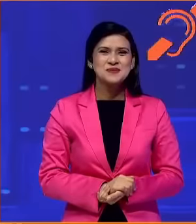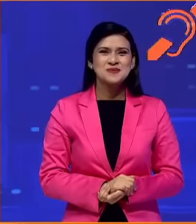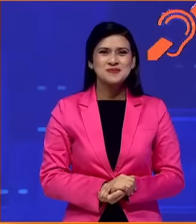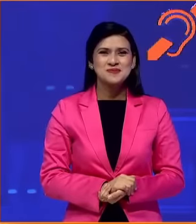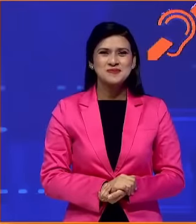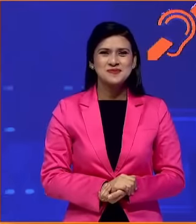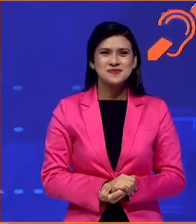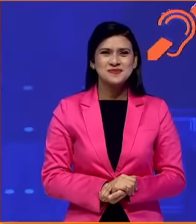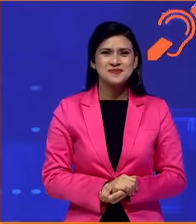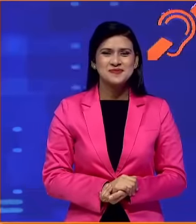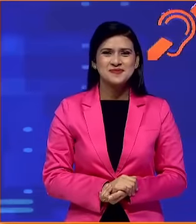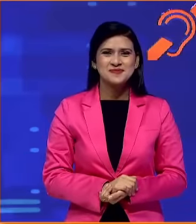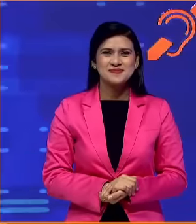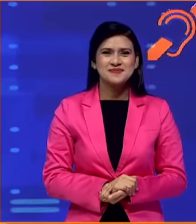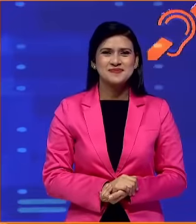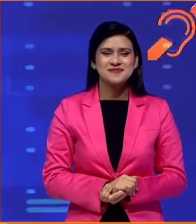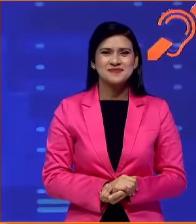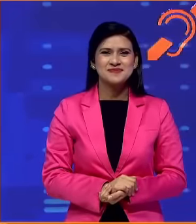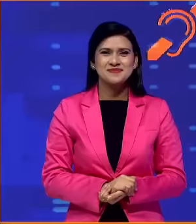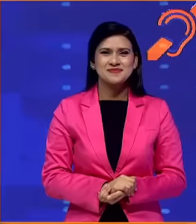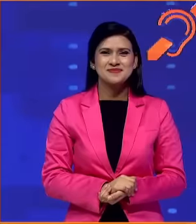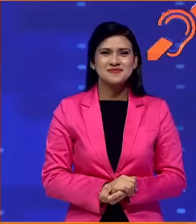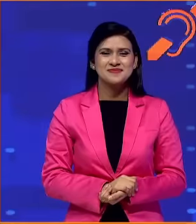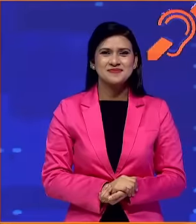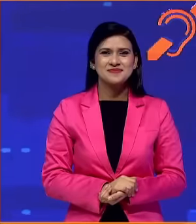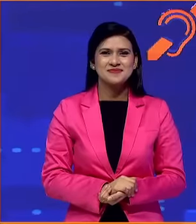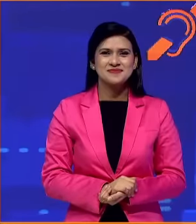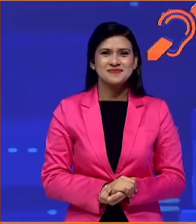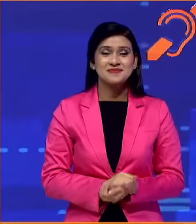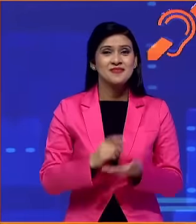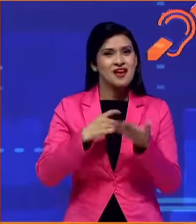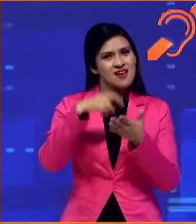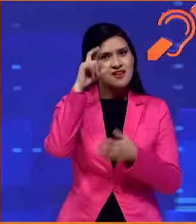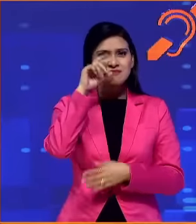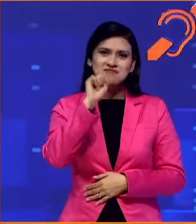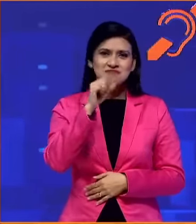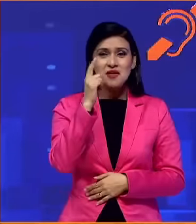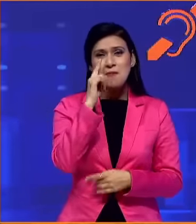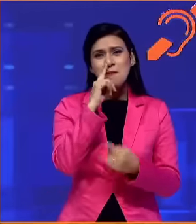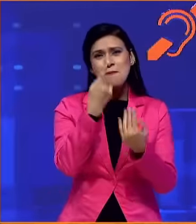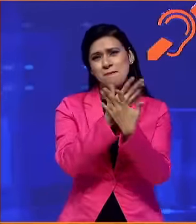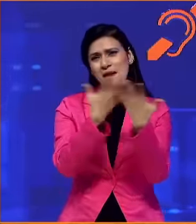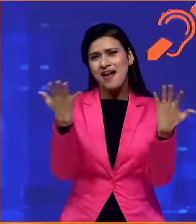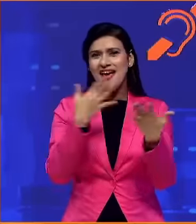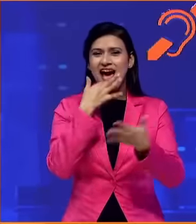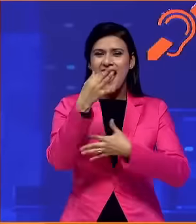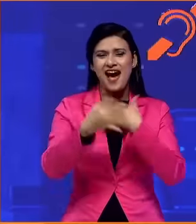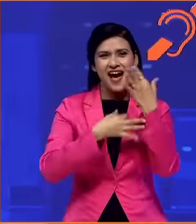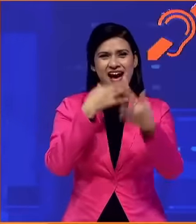चाहेंगे?इसलिए,कईलड़कियां आपसेयहसवालपूछनाचाहतीहोंगी।